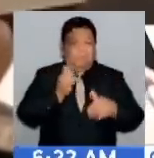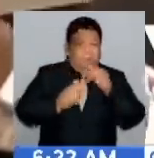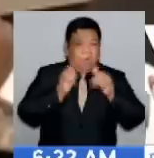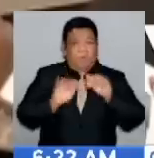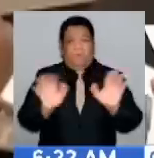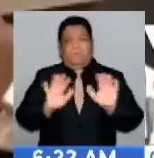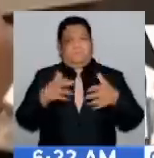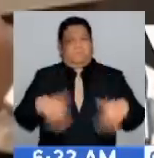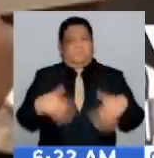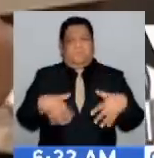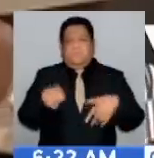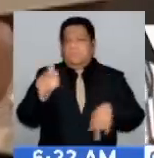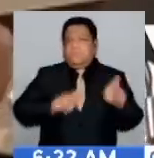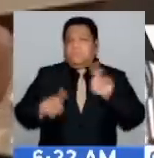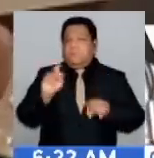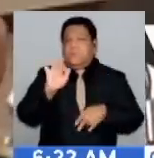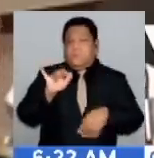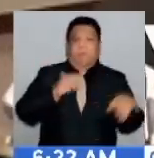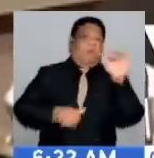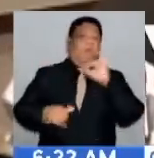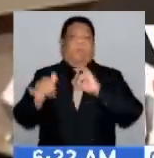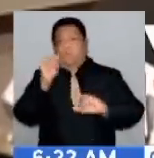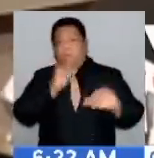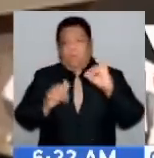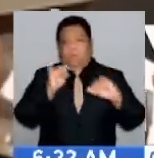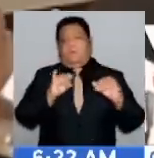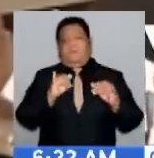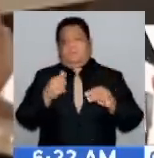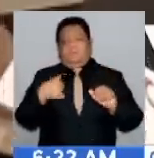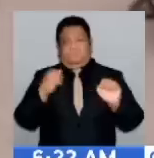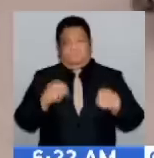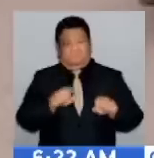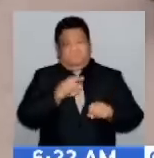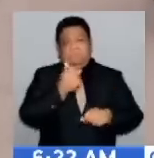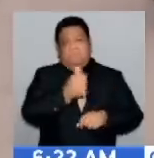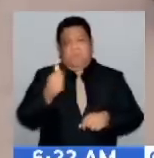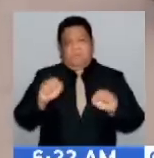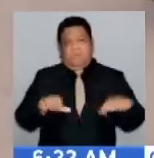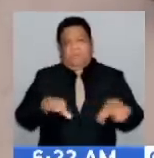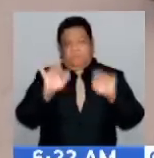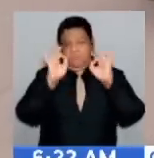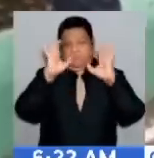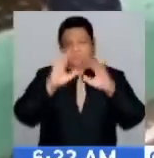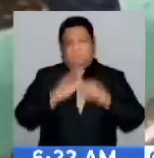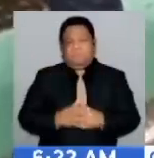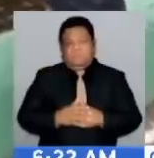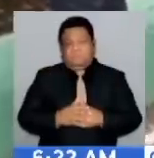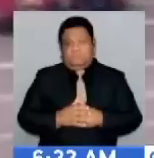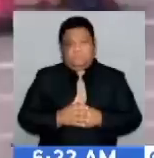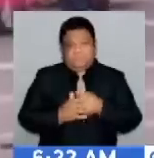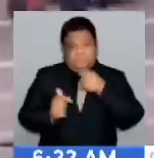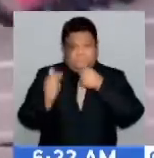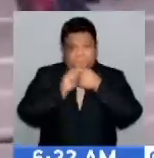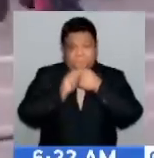tao, pag mga hubog na, diligid na imposible nga daghag makakumit og violations. Wala namang balak ang LGU na magpatupad